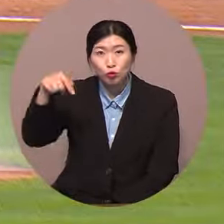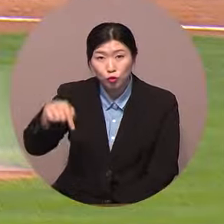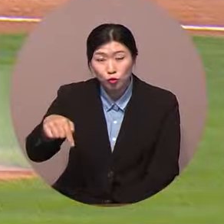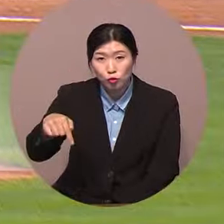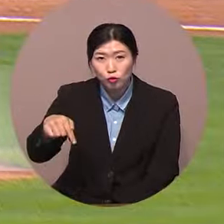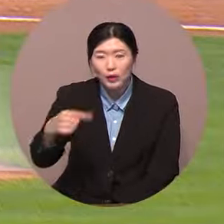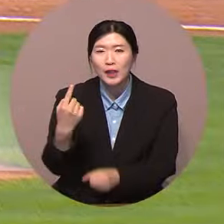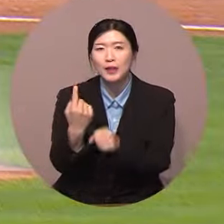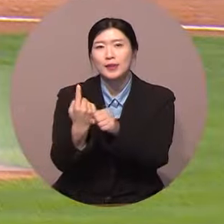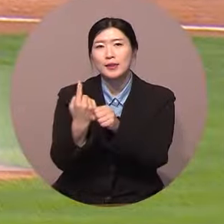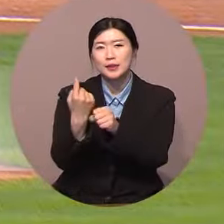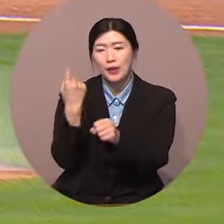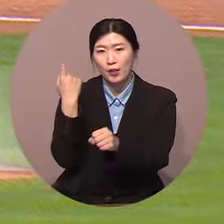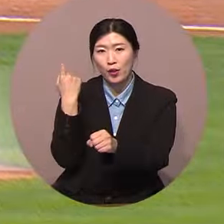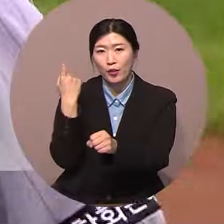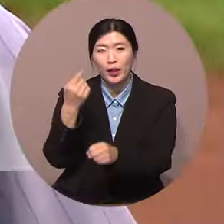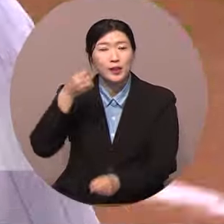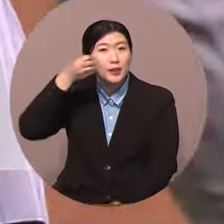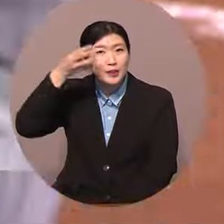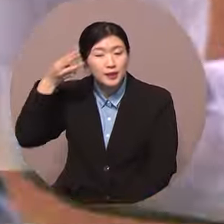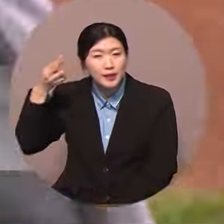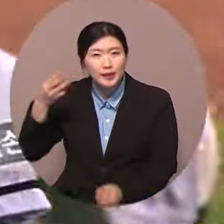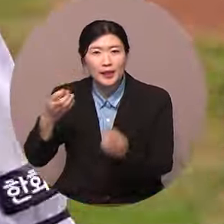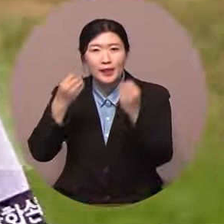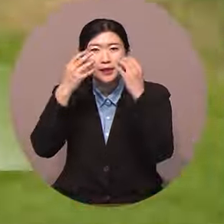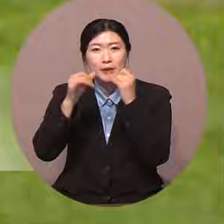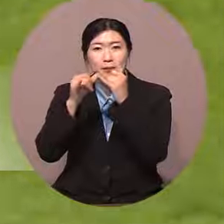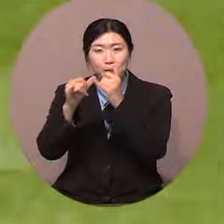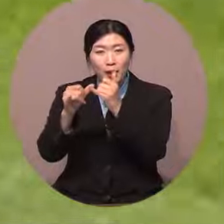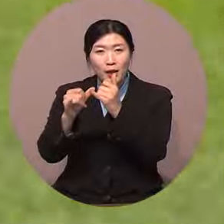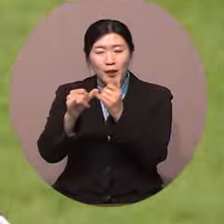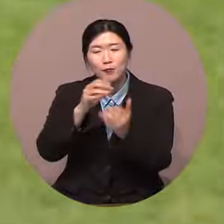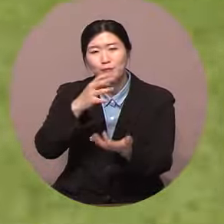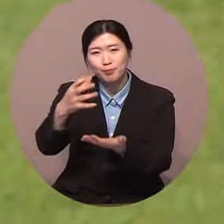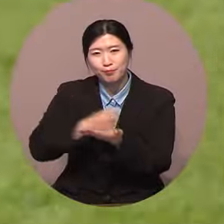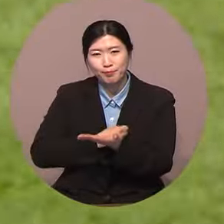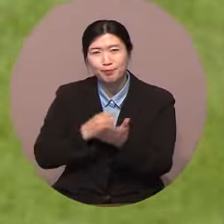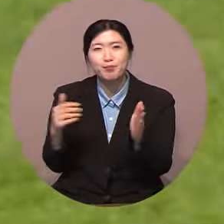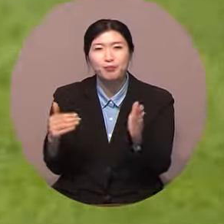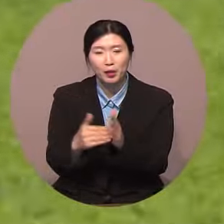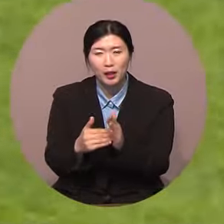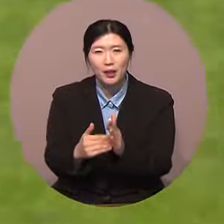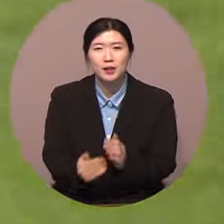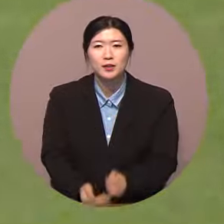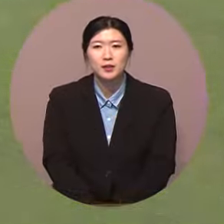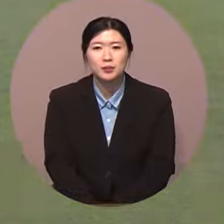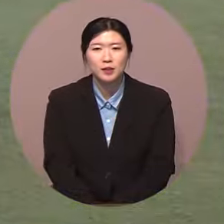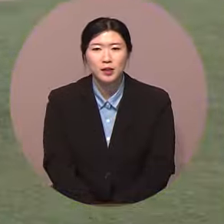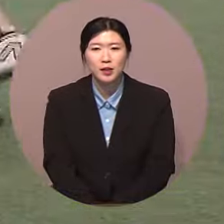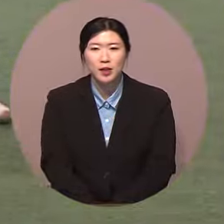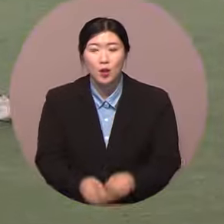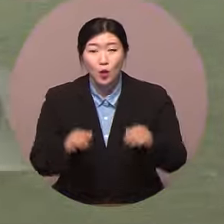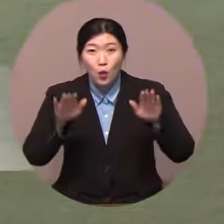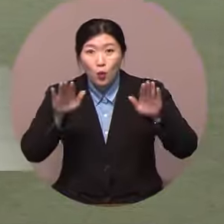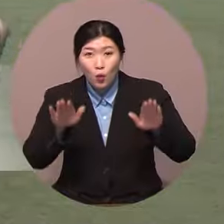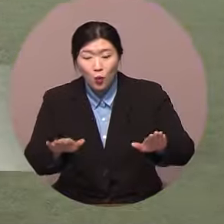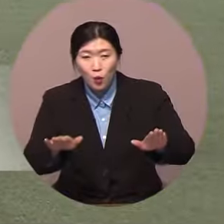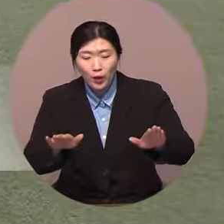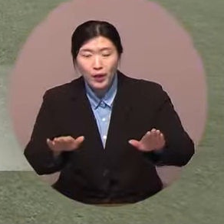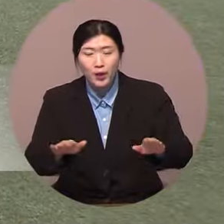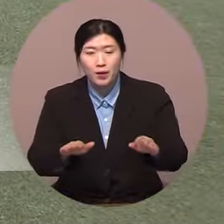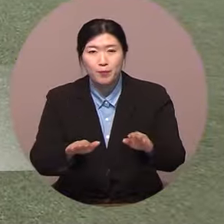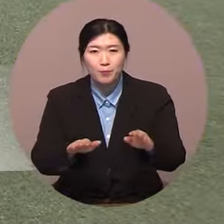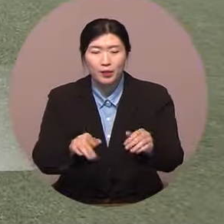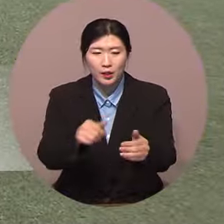에이스로 자리매김하며 한화 이글스에 17년 만에 신인왕을 안겼습니다. 올해 한화의 전체 1순위로